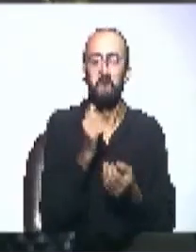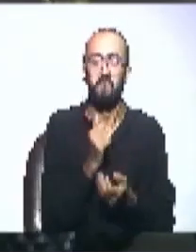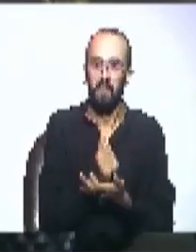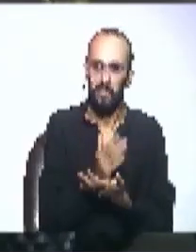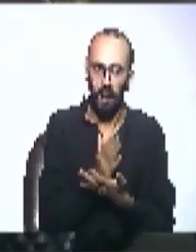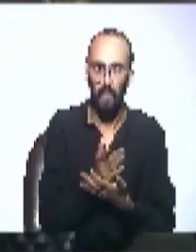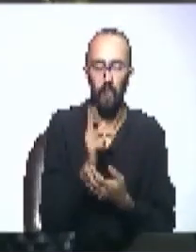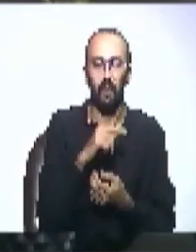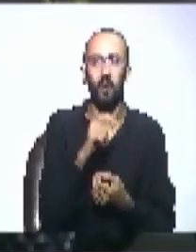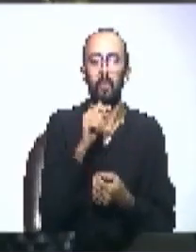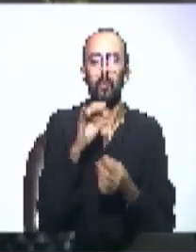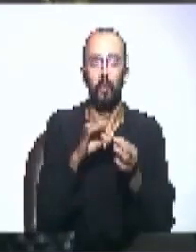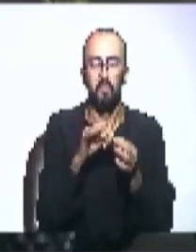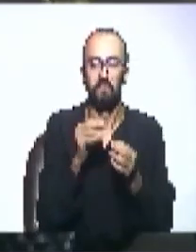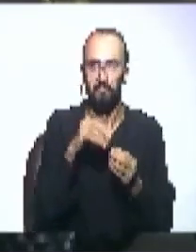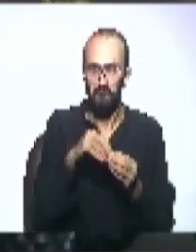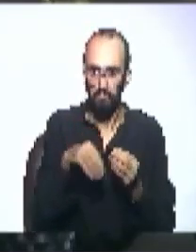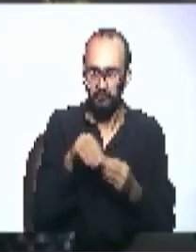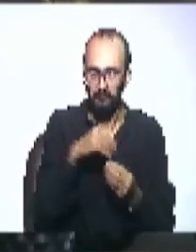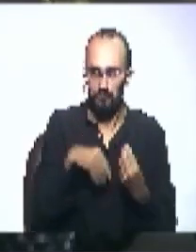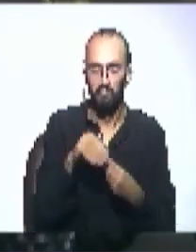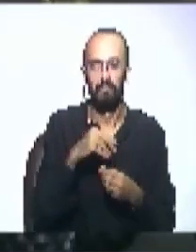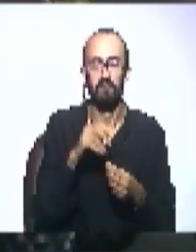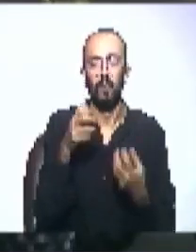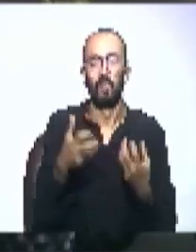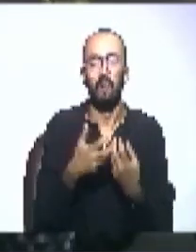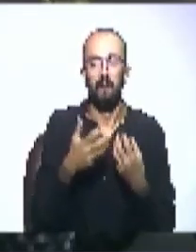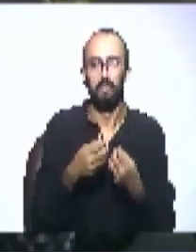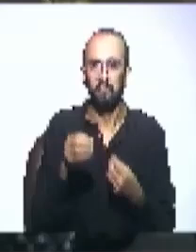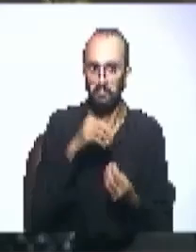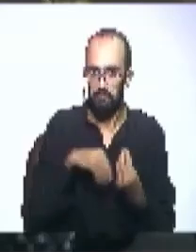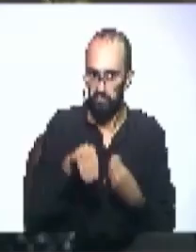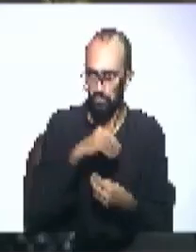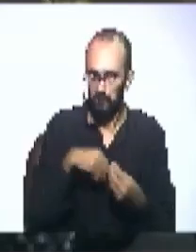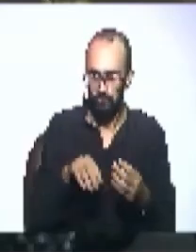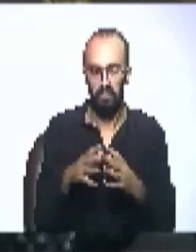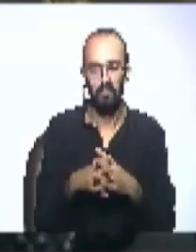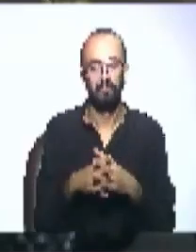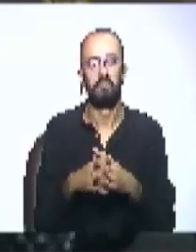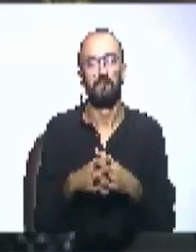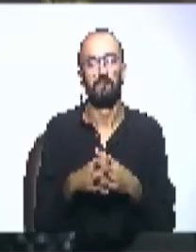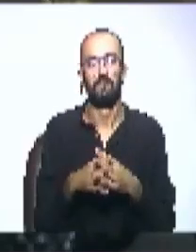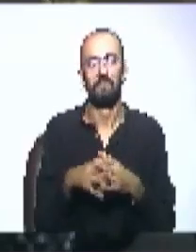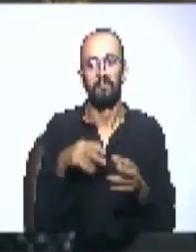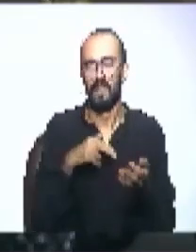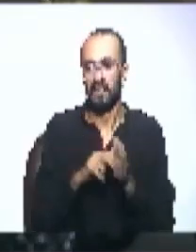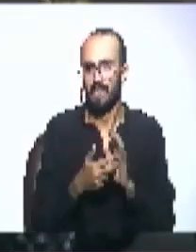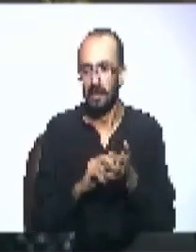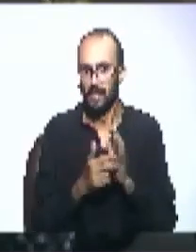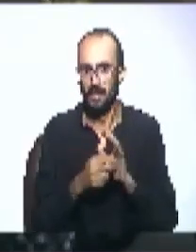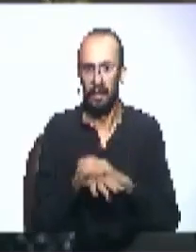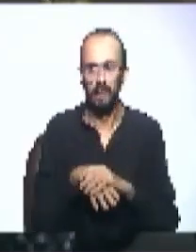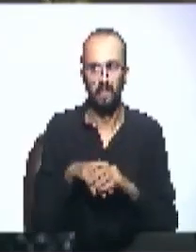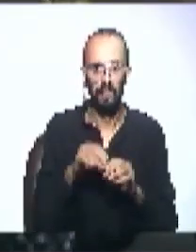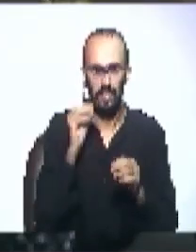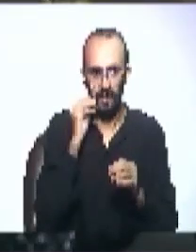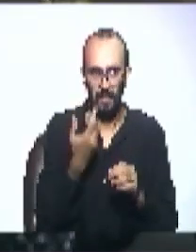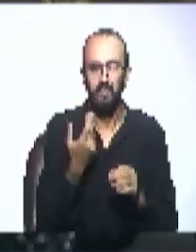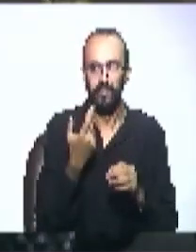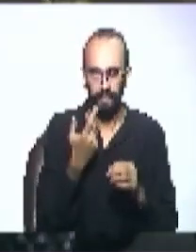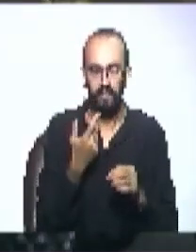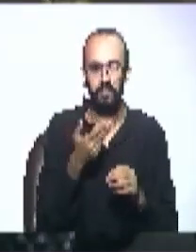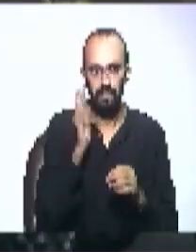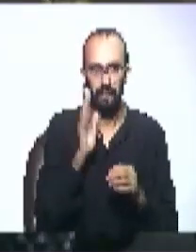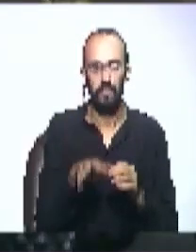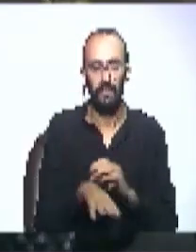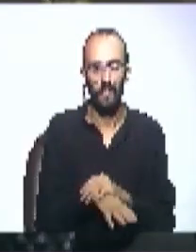والثوم في الاكل مهم ان احنا نعلي كمان الخضار في الاكل فالحاجات دي نستخدمها ازاي ممكن الولاد يكونوا مش حابين ان هم